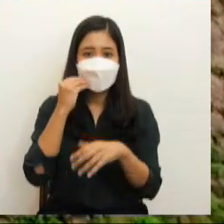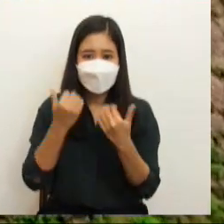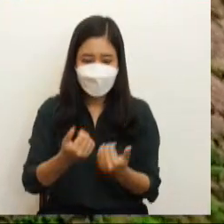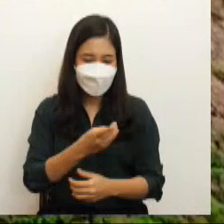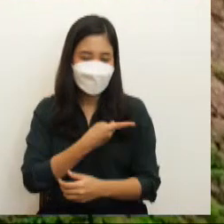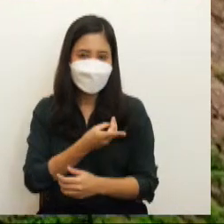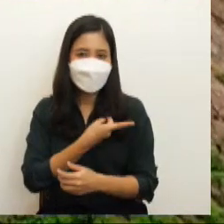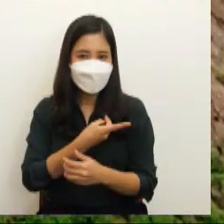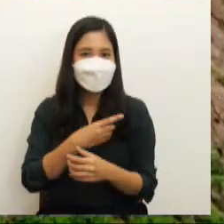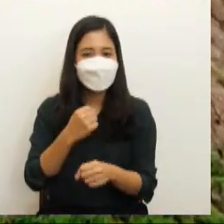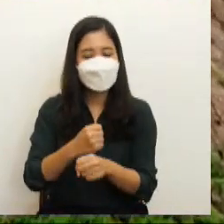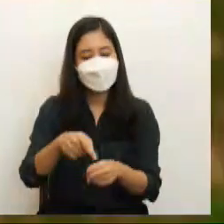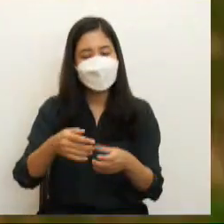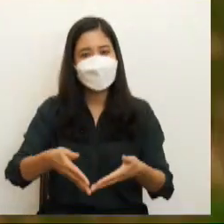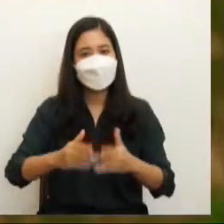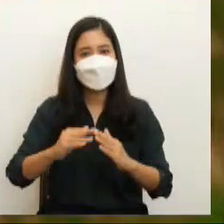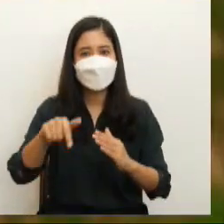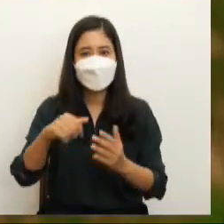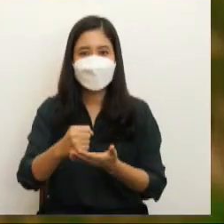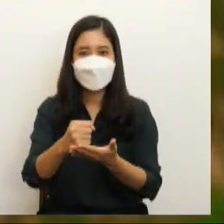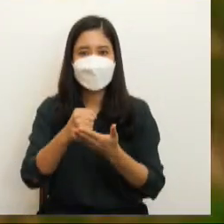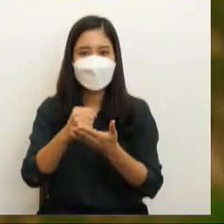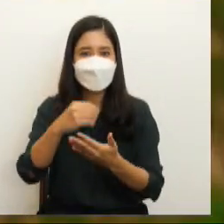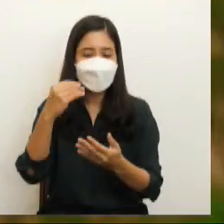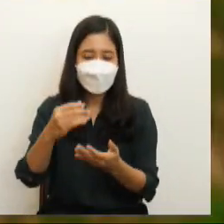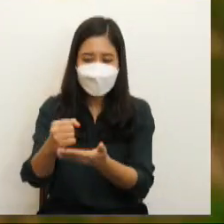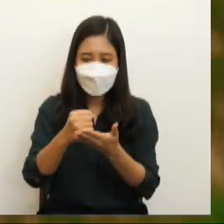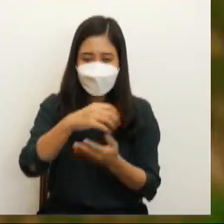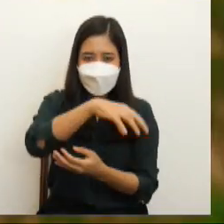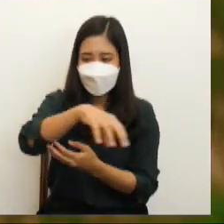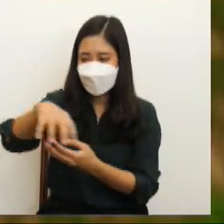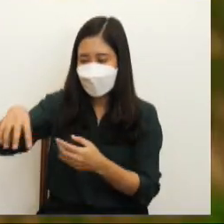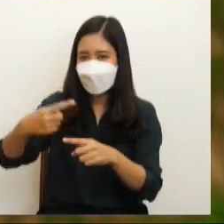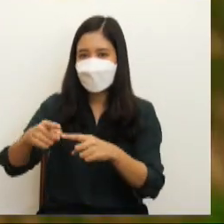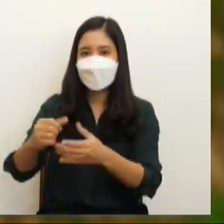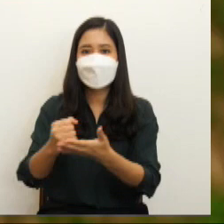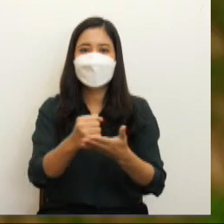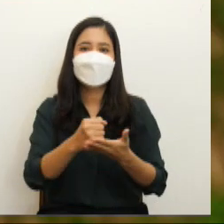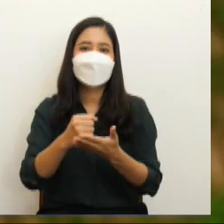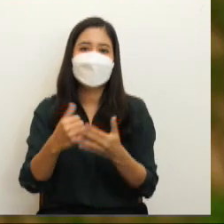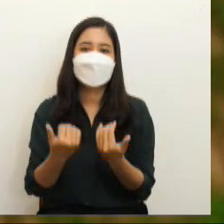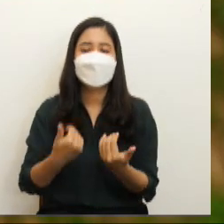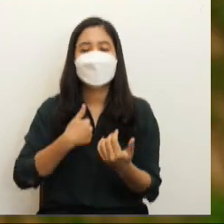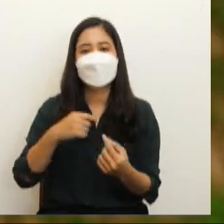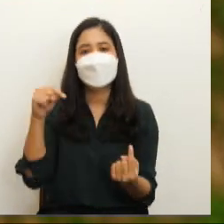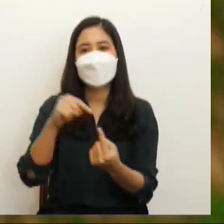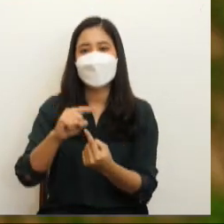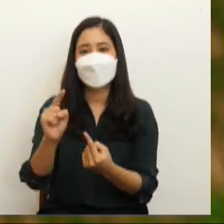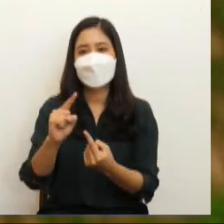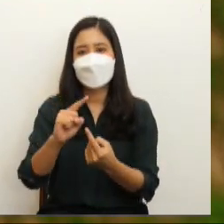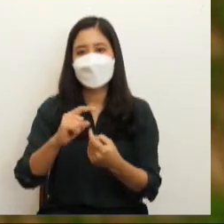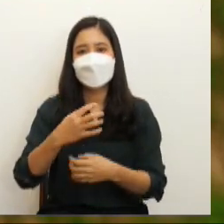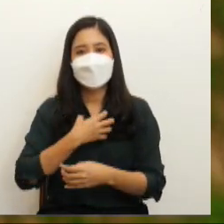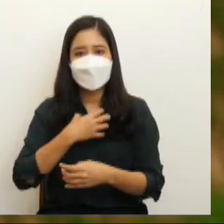ใจเป็นอย่างมากแล้วก็ขอขอบคุณทุกภาคส่วนและทุกหน่วยงานนะคะที่เล็งเห็นความสำคัญใน